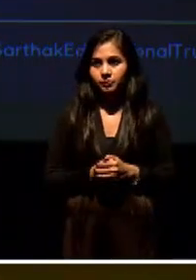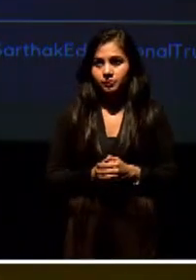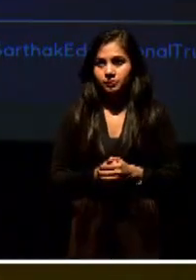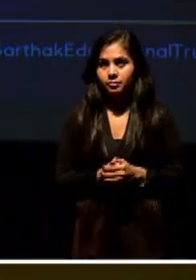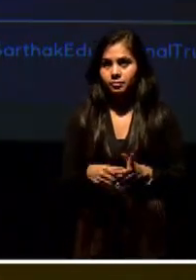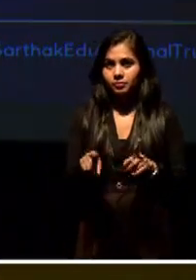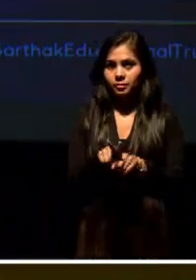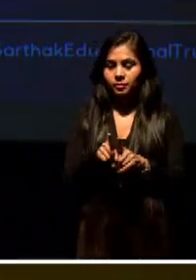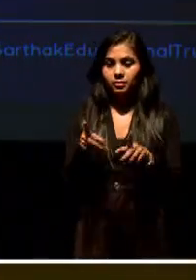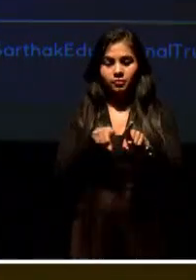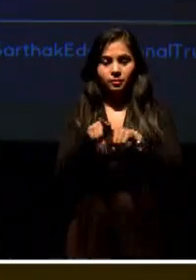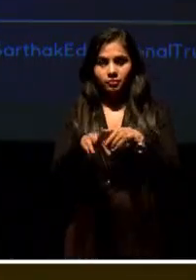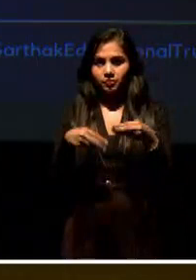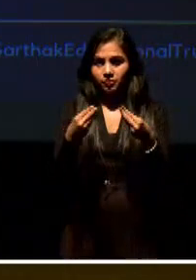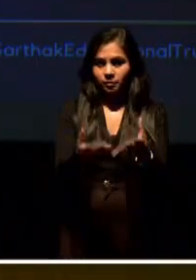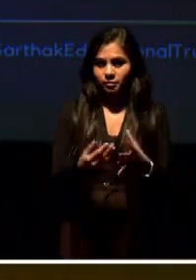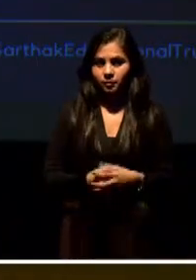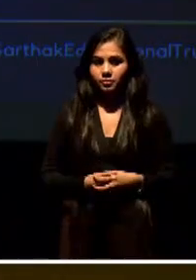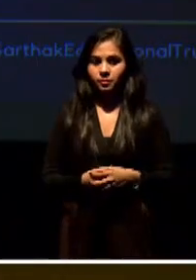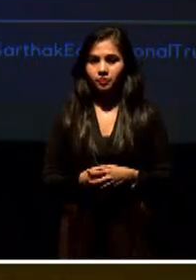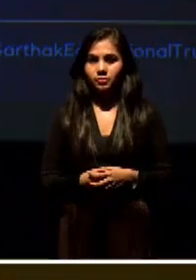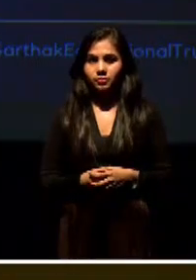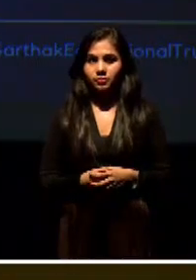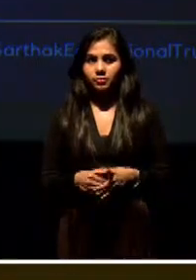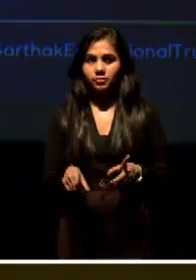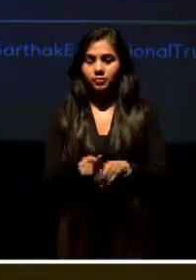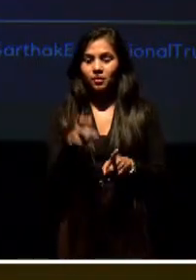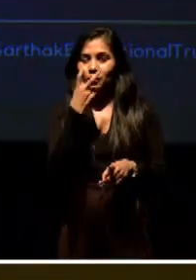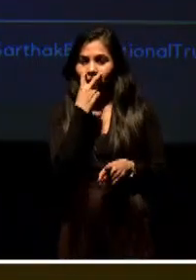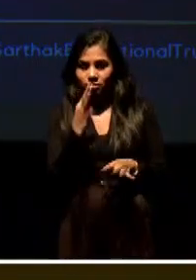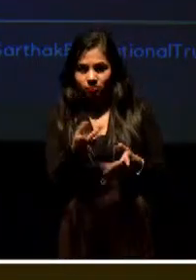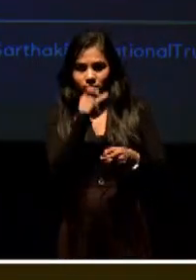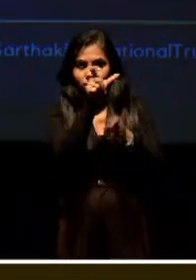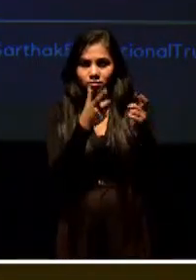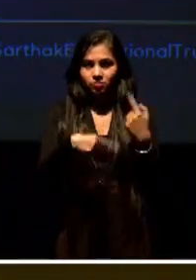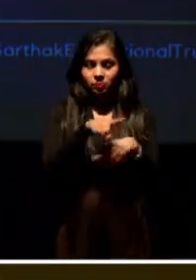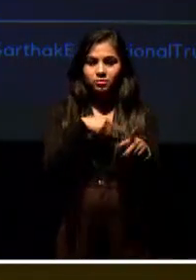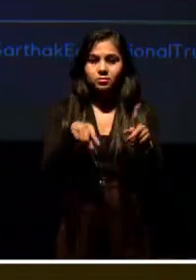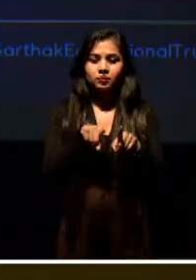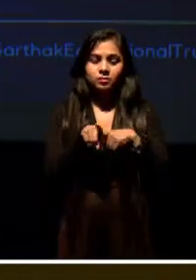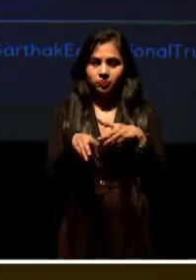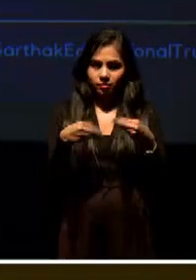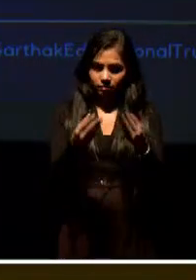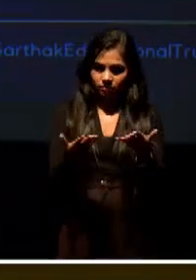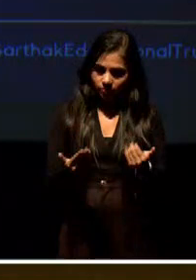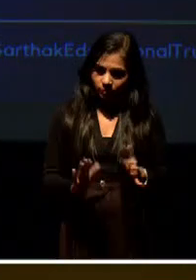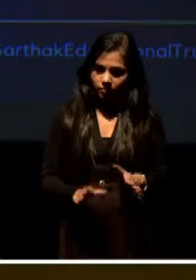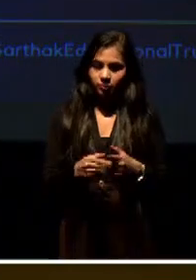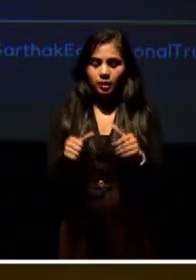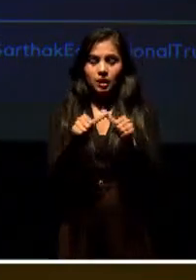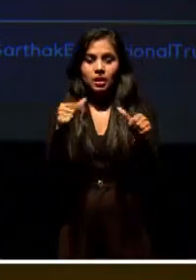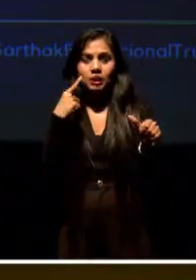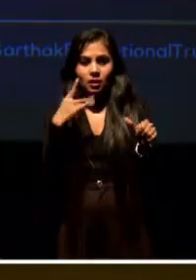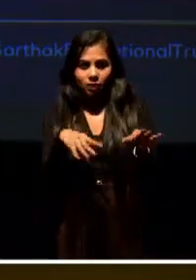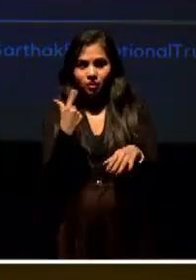जैसे मैं आपको कुछ एग्जांपल्स दूं तो खास करके मैं विजुअली इम्पेयर्ड लोगों के लिए एग्जांपल्स दे सकता हूं. तो आर्टिफिशियल इंटेलिजेंस